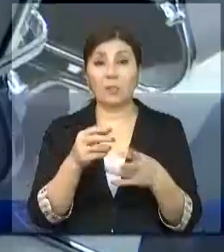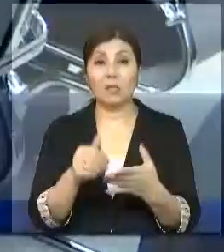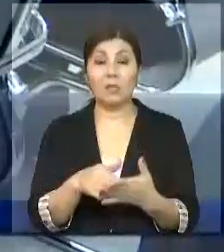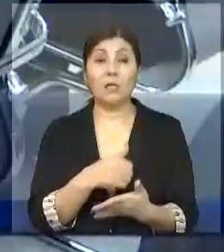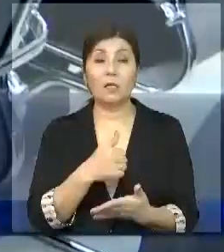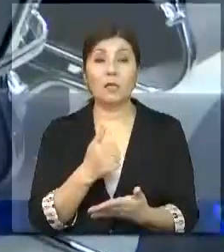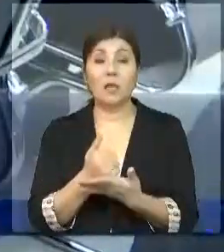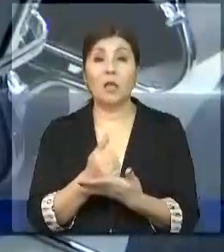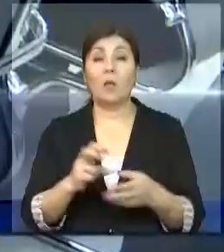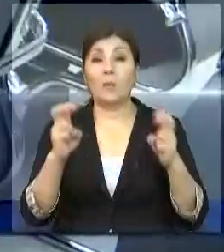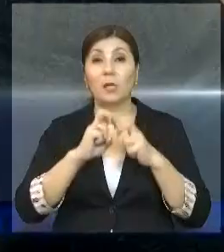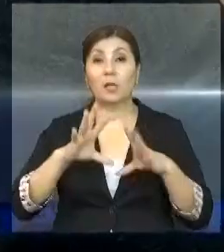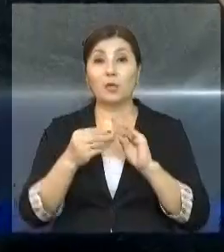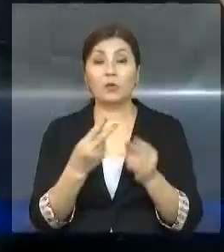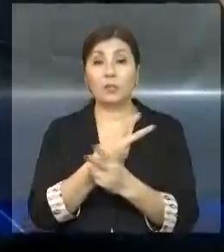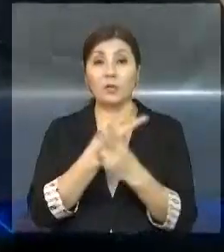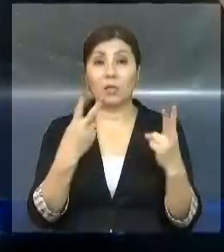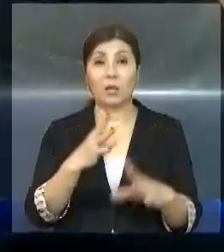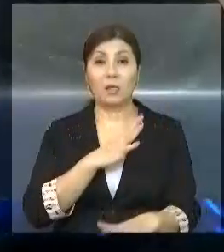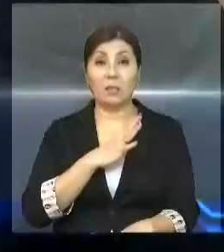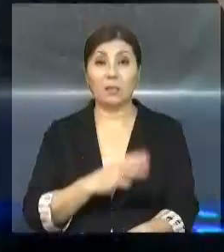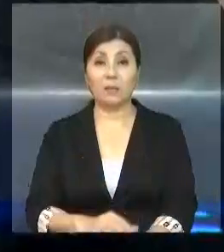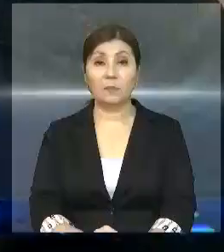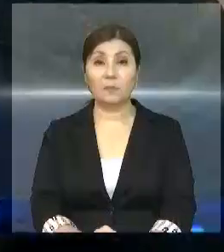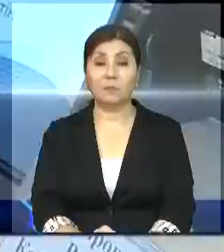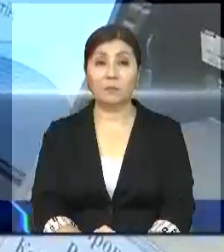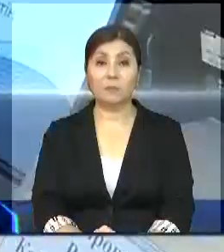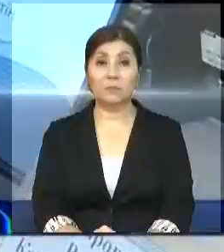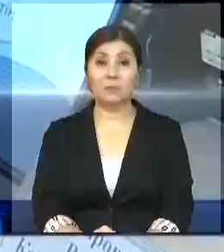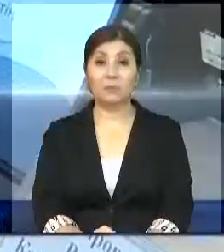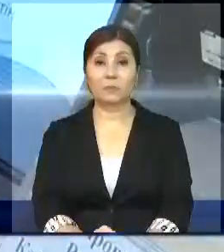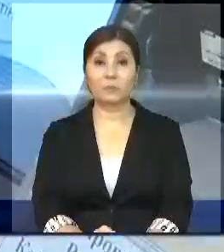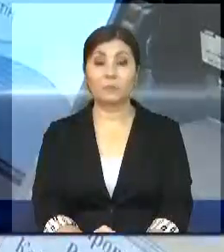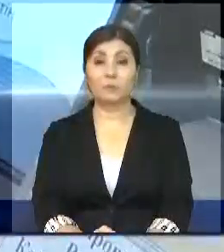басқармасының талдау нәтижелері қаралды. Эльмира Көшекбай, Тоқжан Әлімжан, Досжан Жасұланов, Ақтөбе телеарнасы.